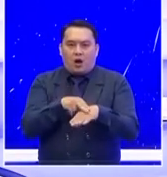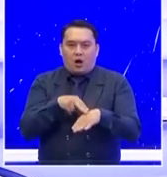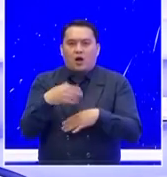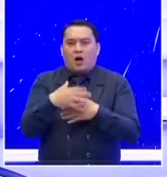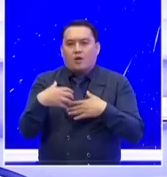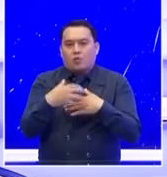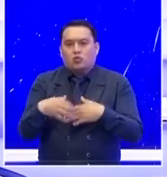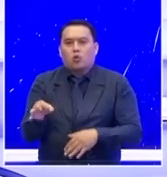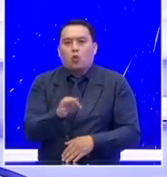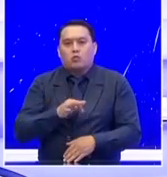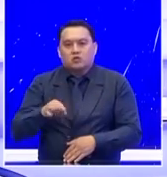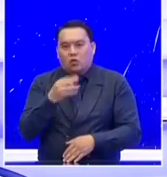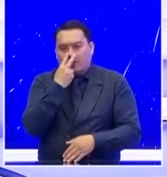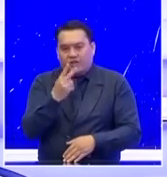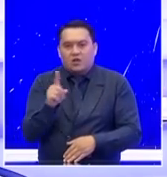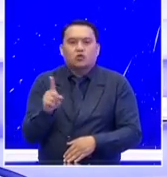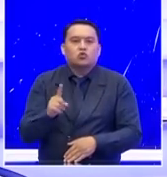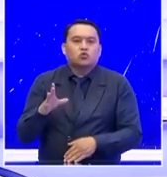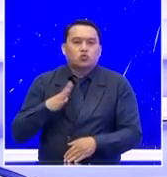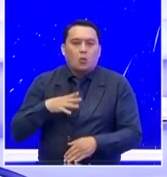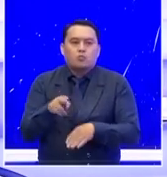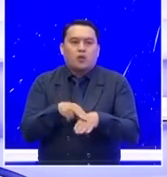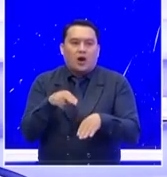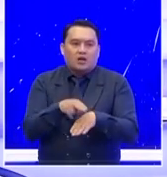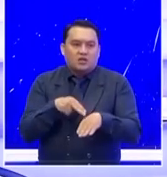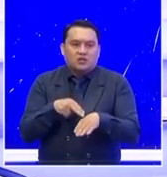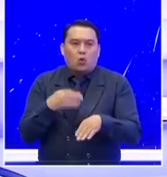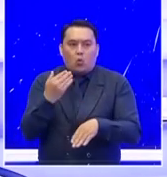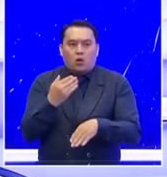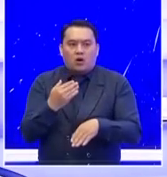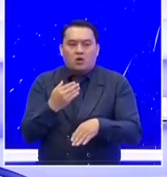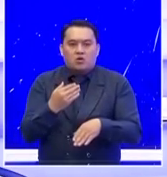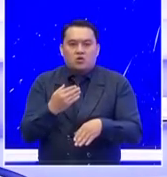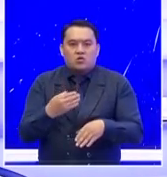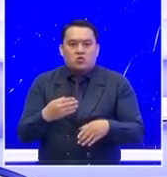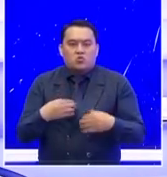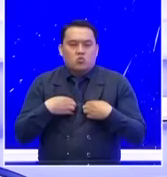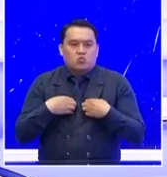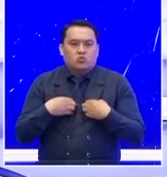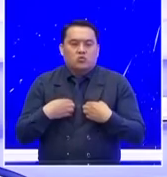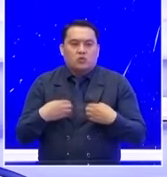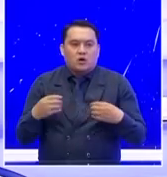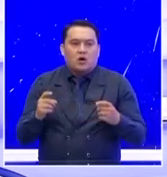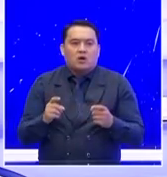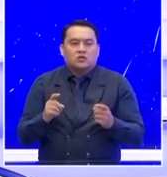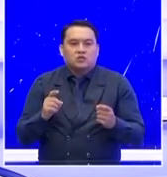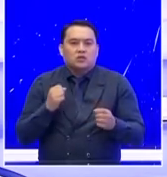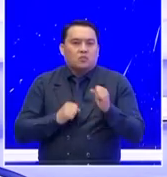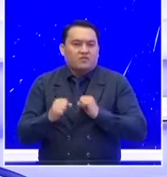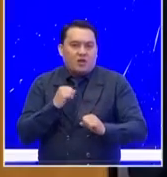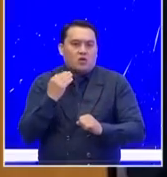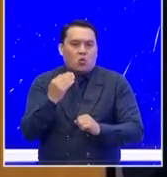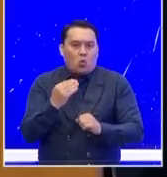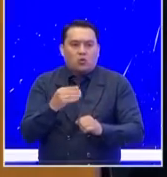Акмолинской области. На записи видно, что со стражем порядка он ведет себя очень агрессивно, оказывает сопротивление.